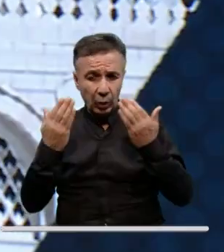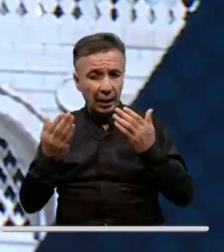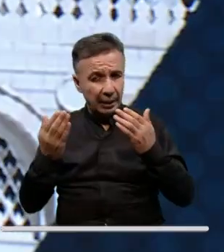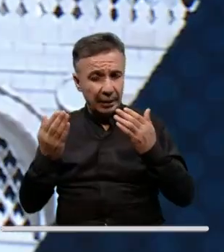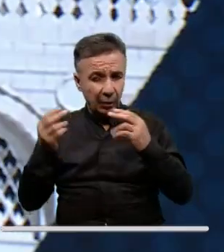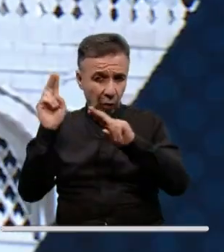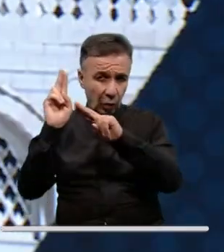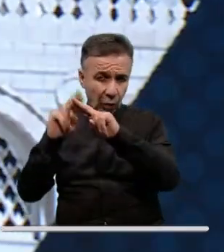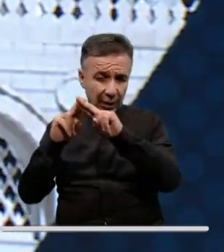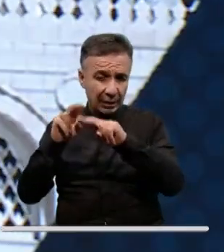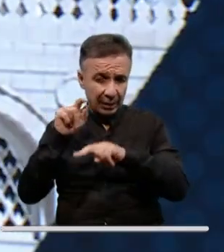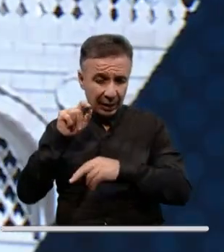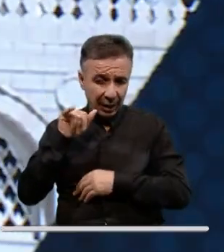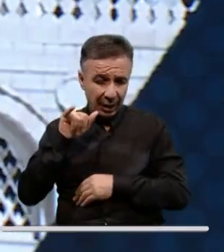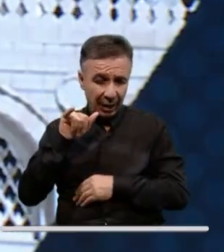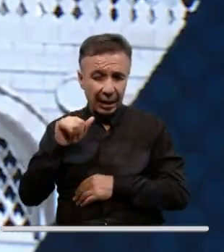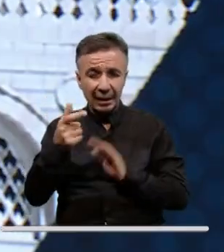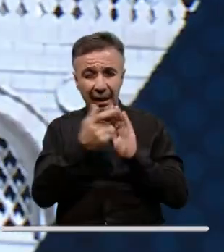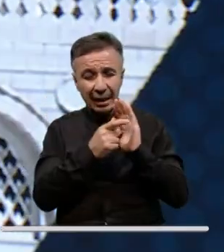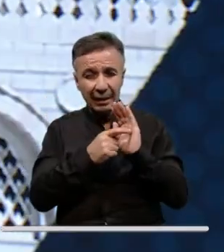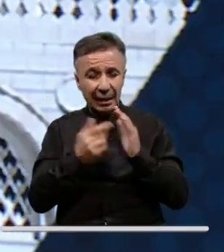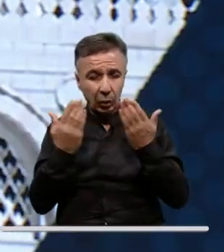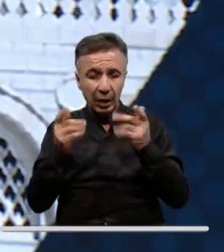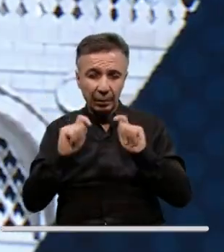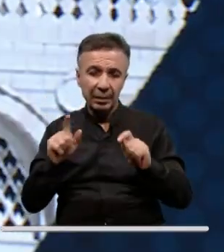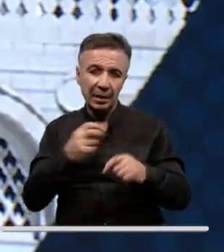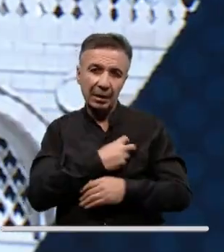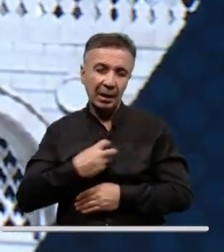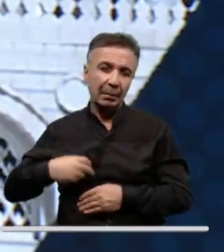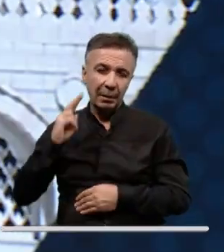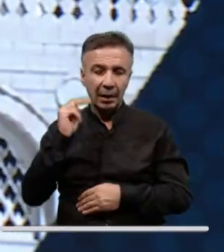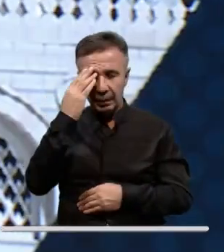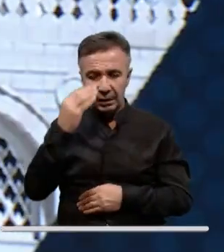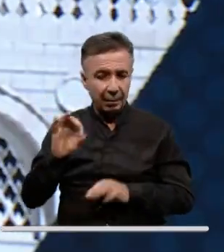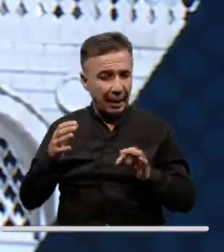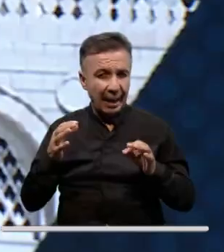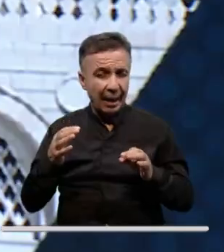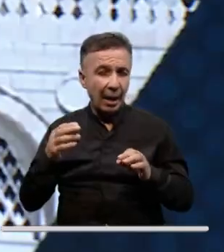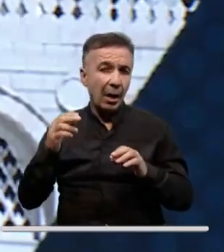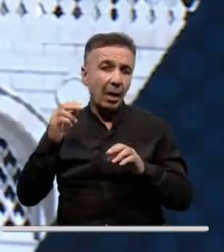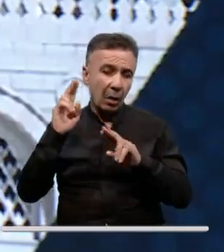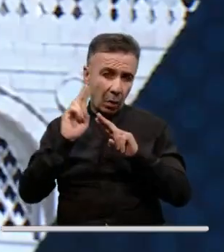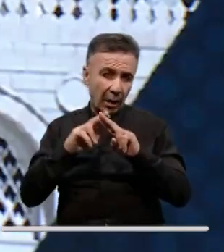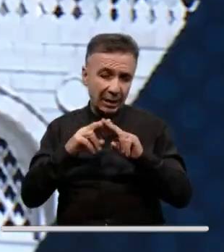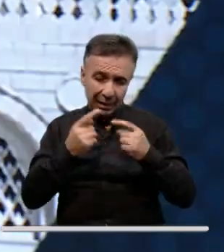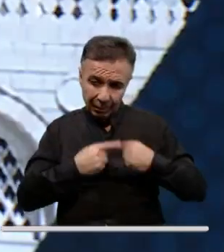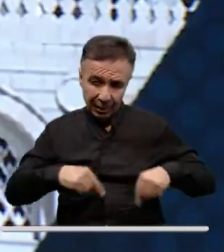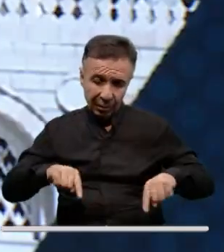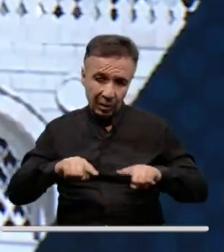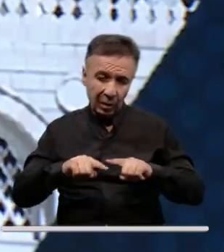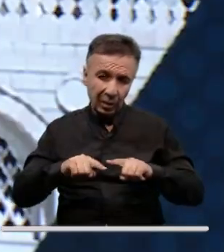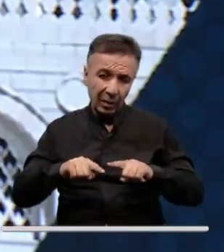Biz o ayetlerle dua edelim peygamber efendimiz sallallahu aleyhi ve sellem bize Neyi öğretti isse Biz o e